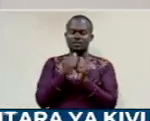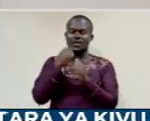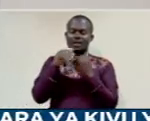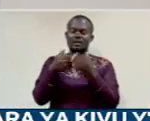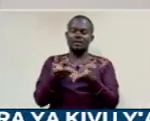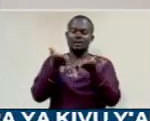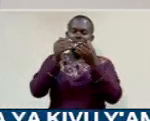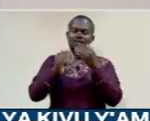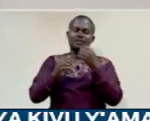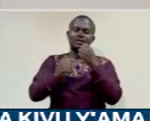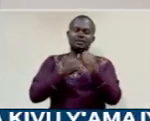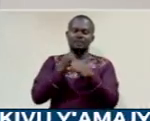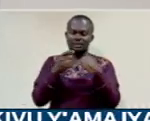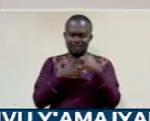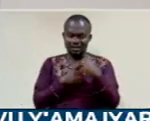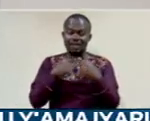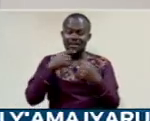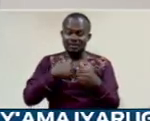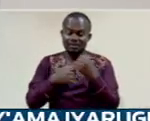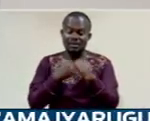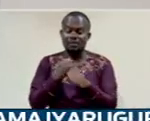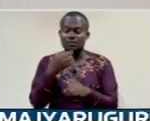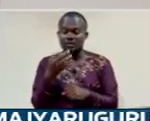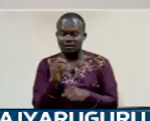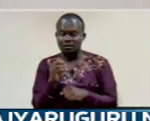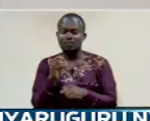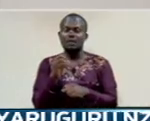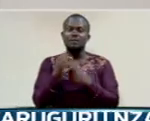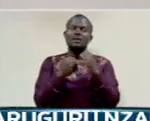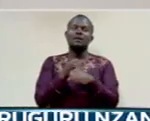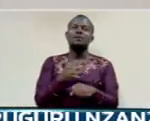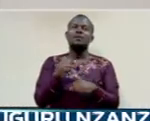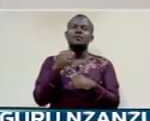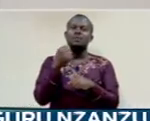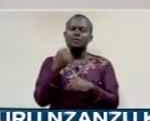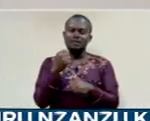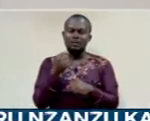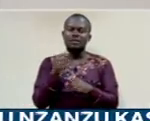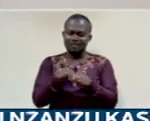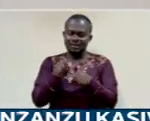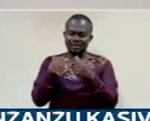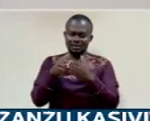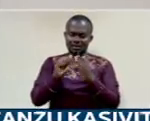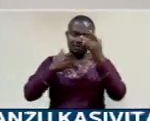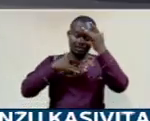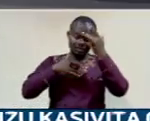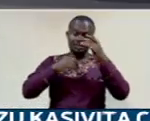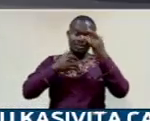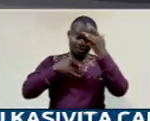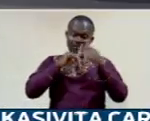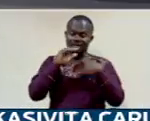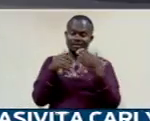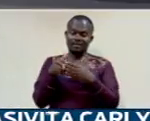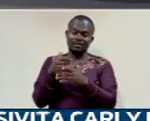imyaka 60 hari n'abafite imyaka 30-20 n'ingahe mu cyiciro cyabo rero n'urungano rwabo rurarwara iki cyorezo ntago